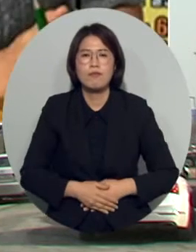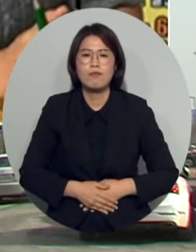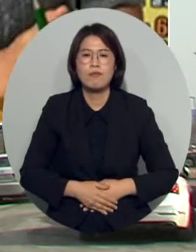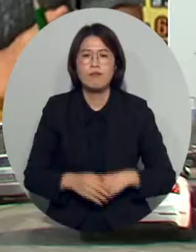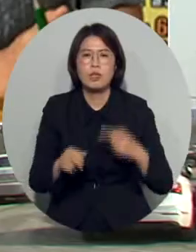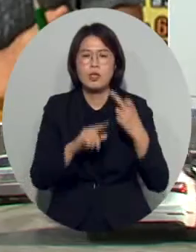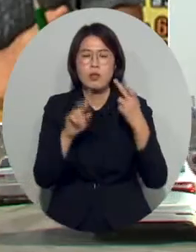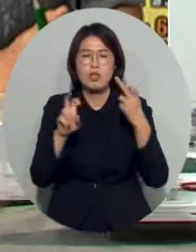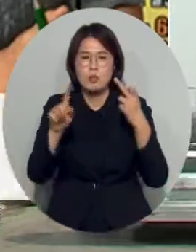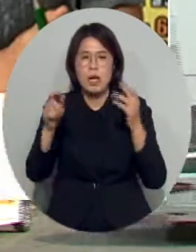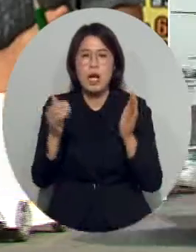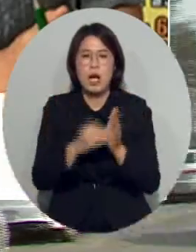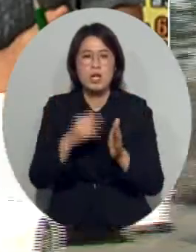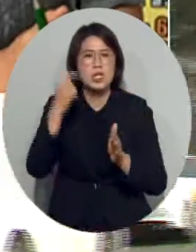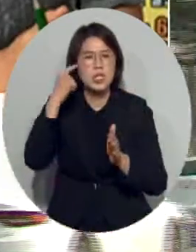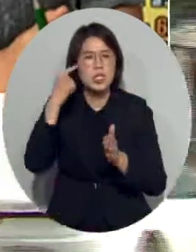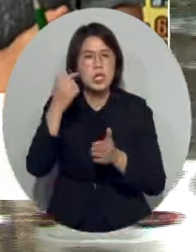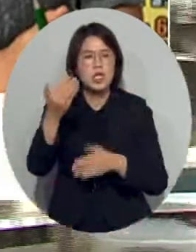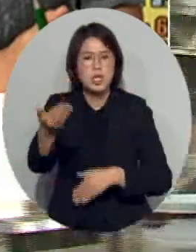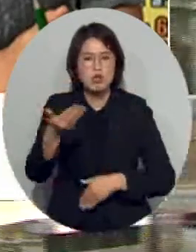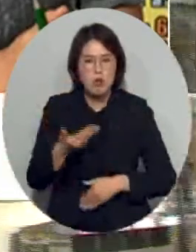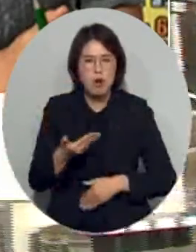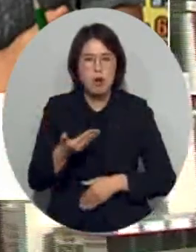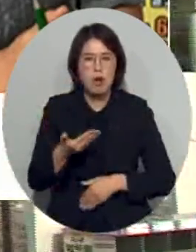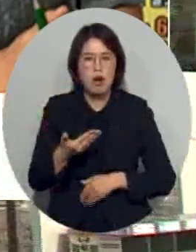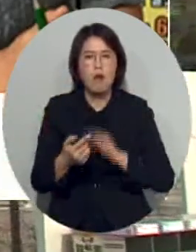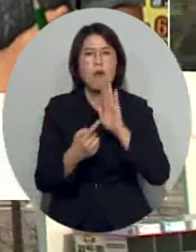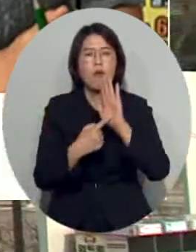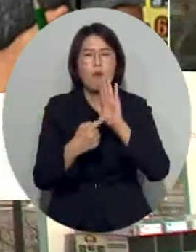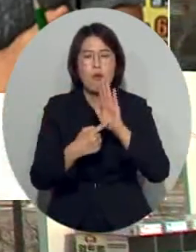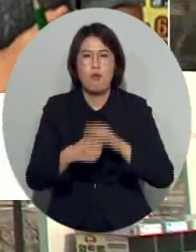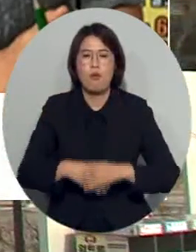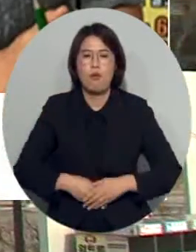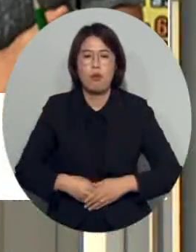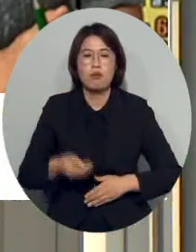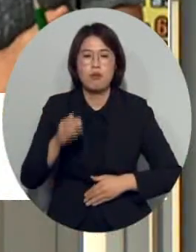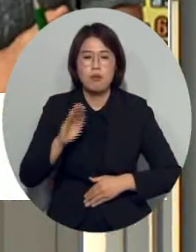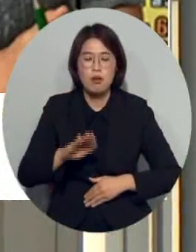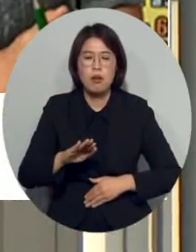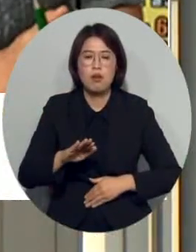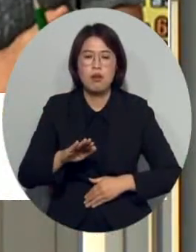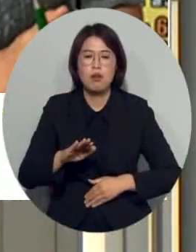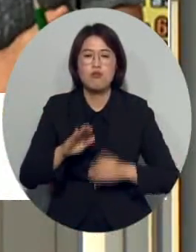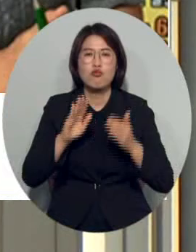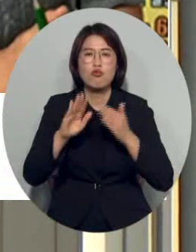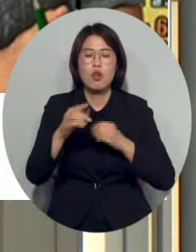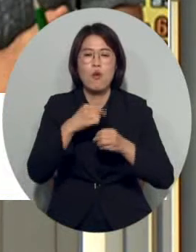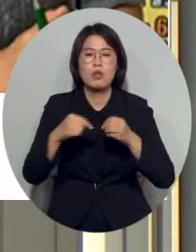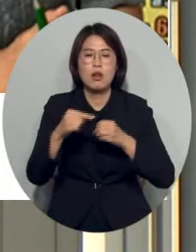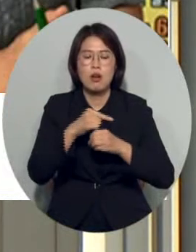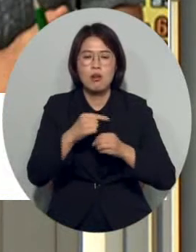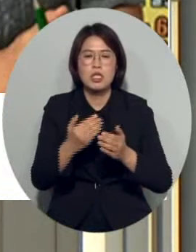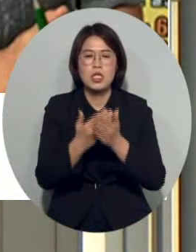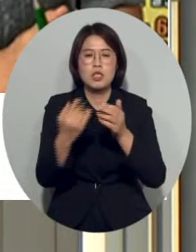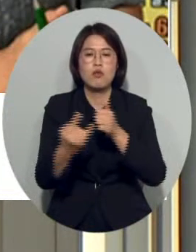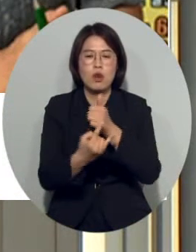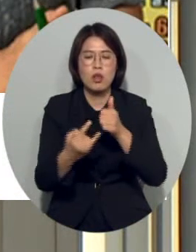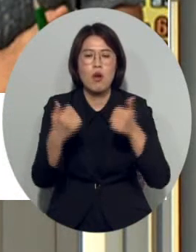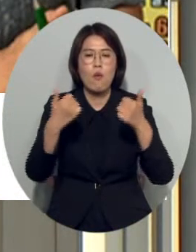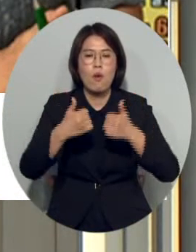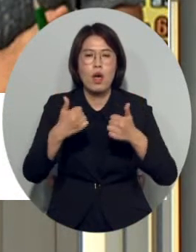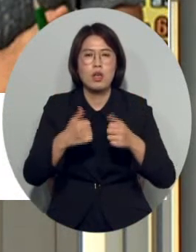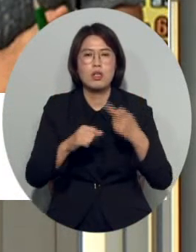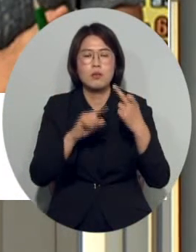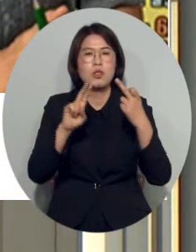12월 20일까지 의견을 제출하라고 공부를 했거든요 그런데 그렇게 해 놓고는 회의를